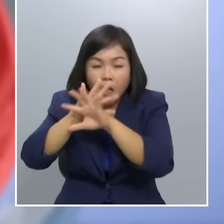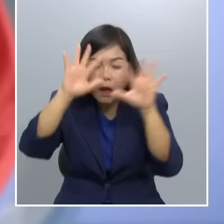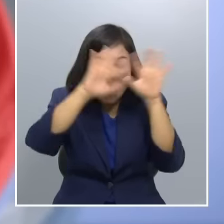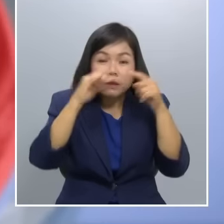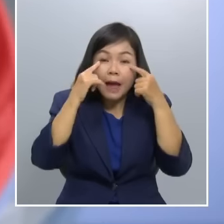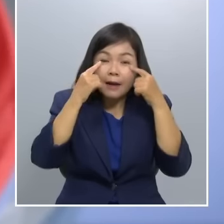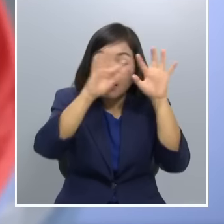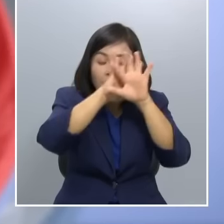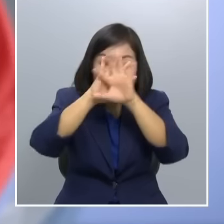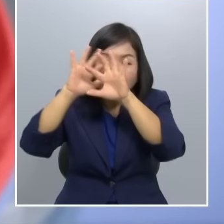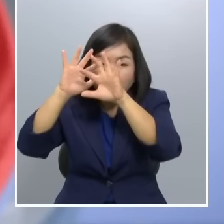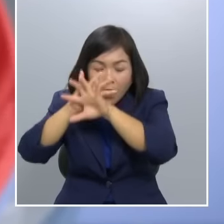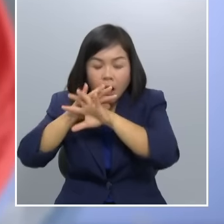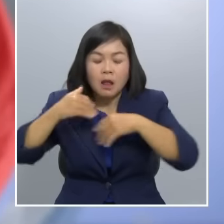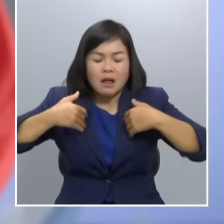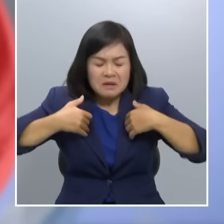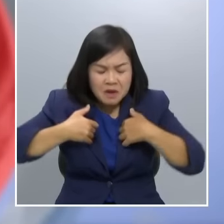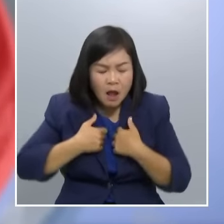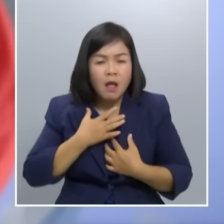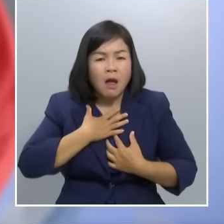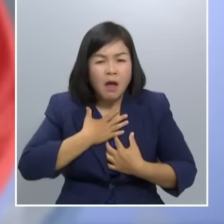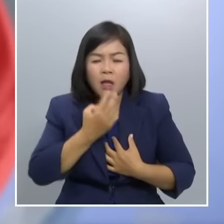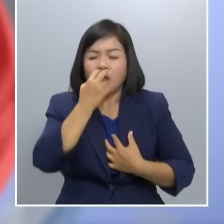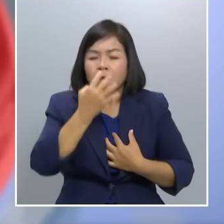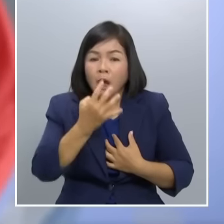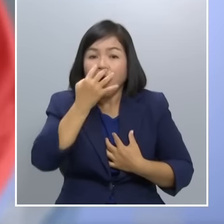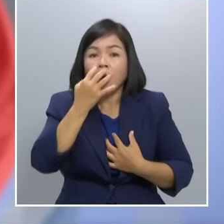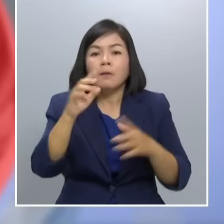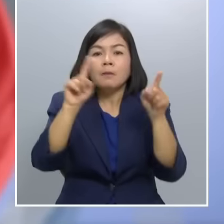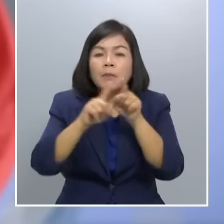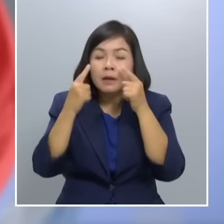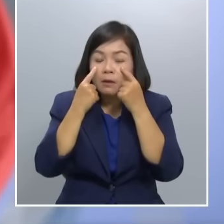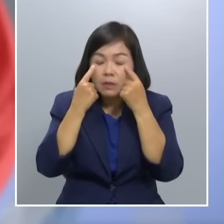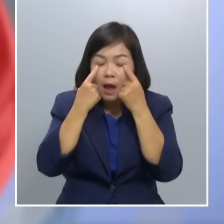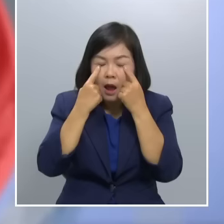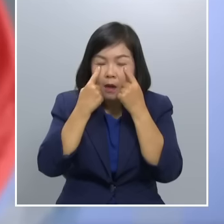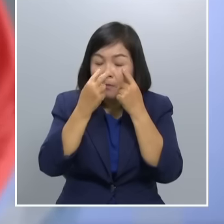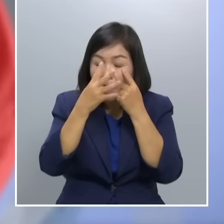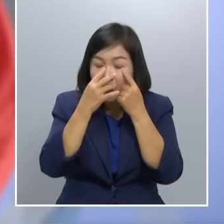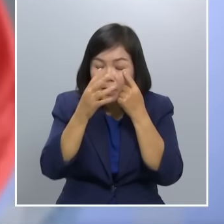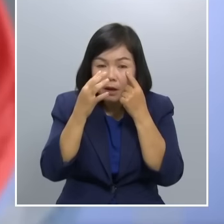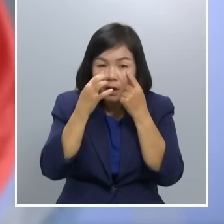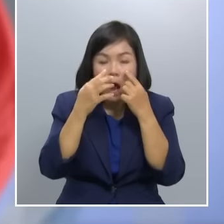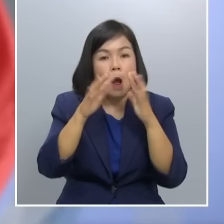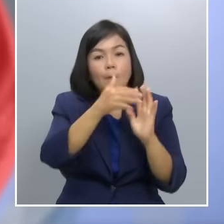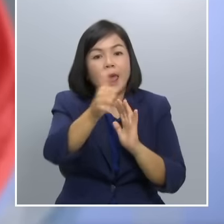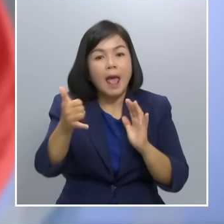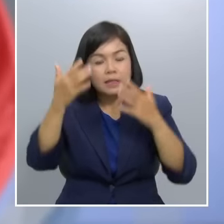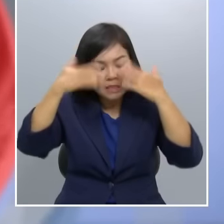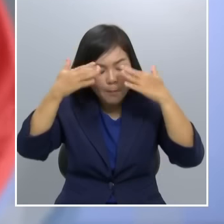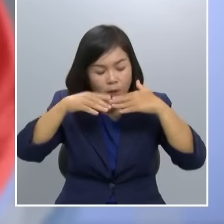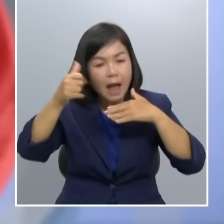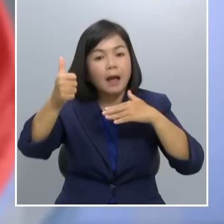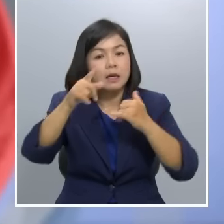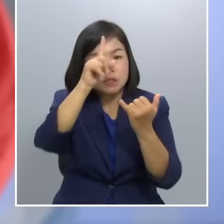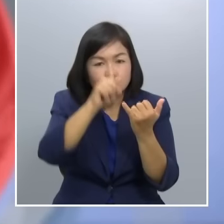ขาวนะครับบางคนก็จะลักษณะเหมือนมองพระอาทิตย์แล้วก็มืดดำอือบางคนเนี่ยรักษาหายแต่ตาบอดมองไม่เห็นแล้วนะครับ